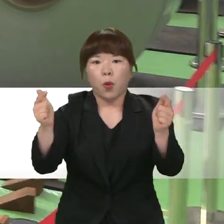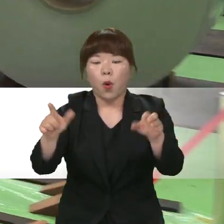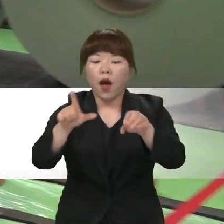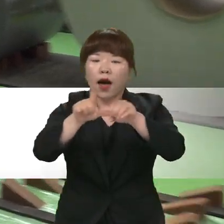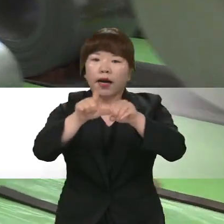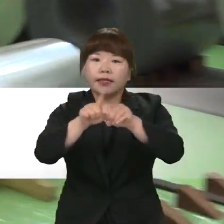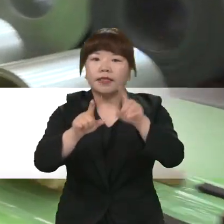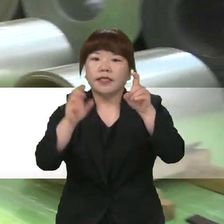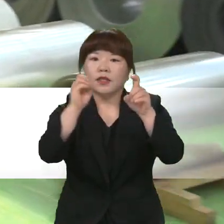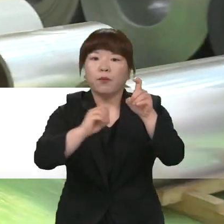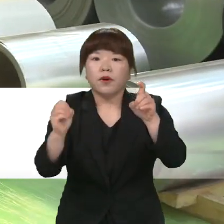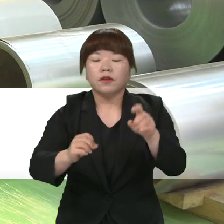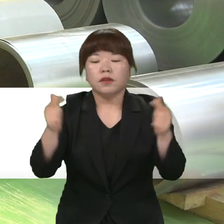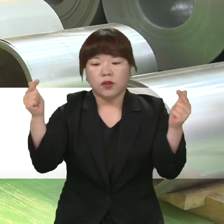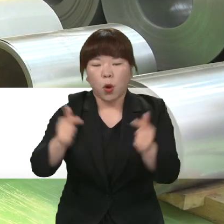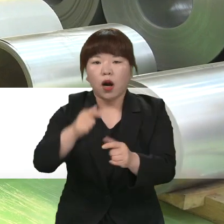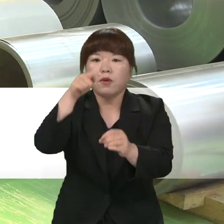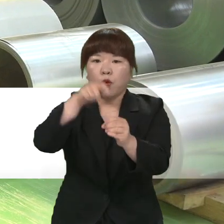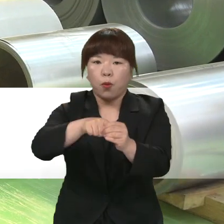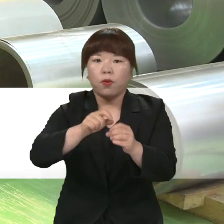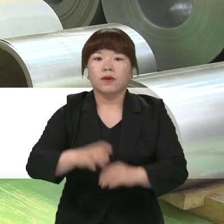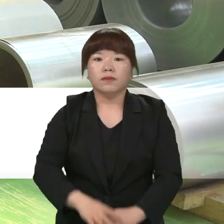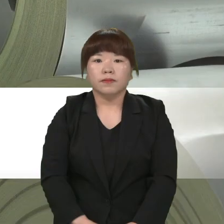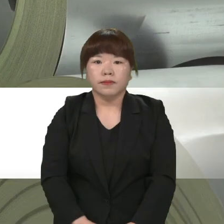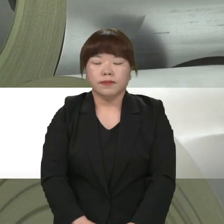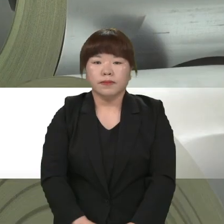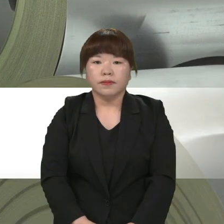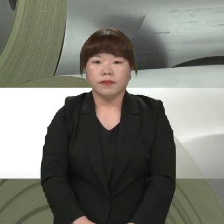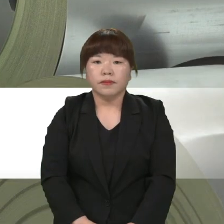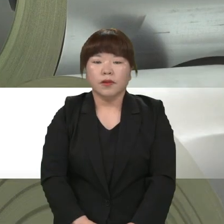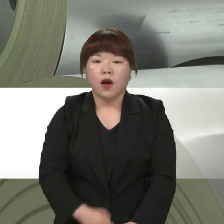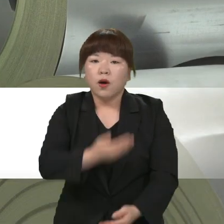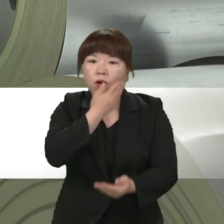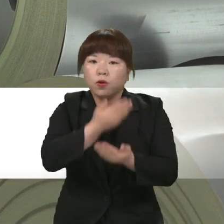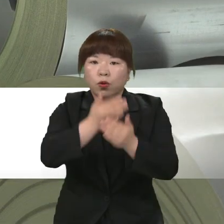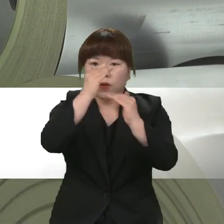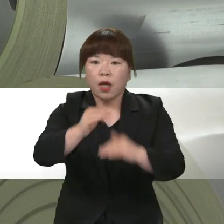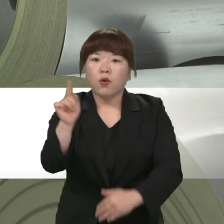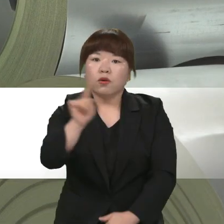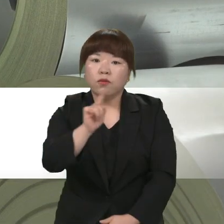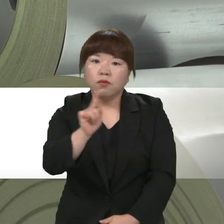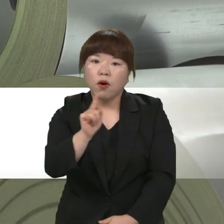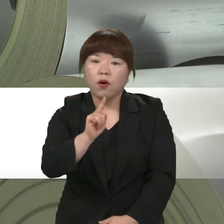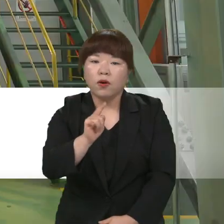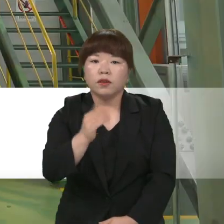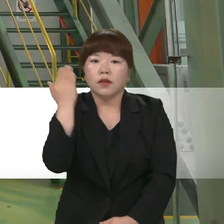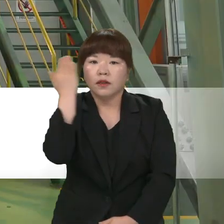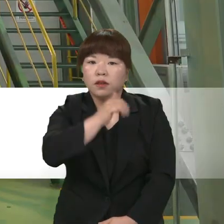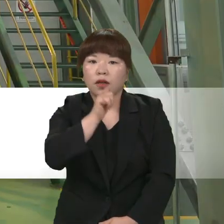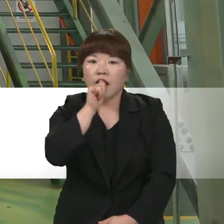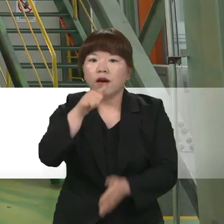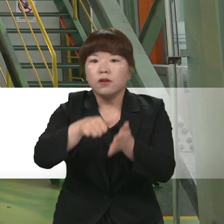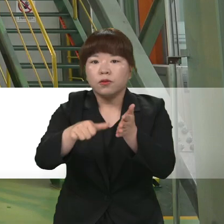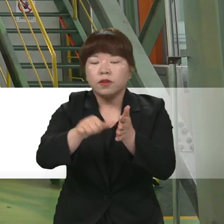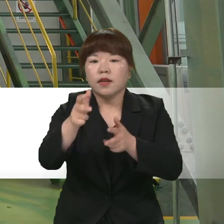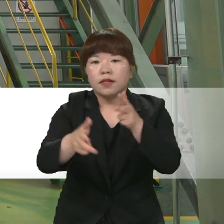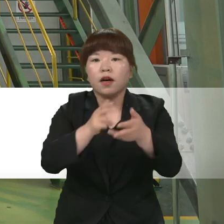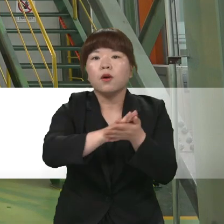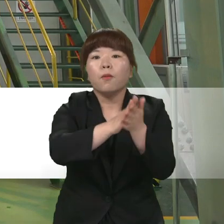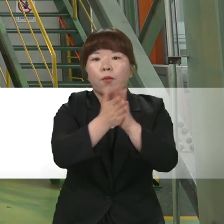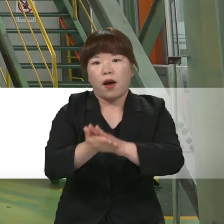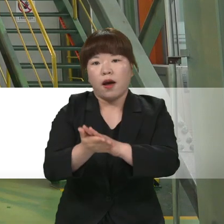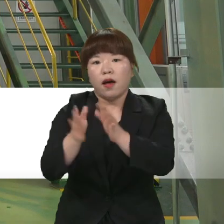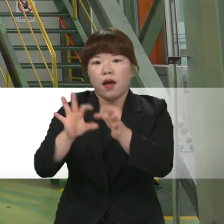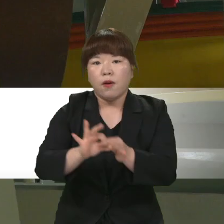온실가스 10% 저감을 목표로 합니다 사업의 주요 내용은 그린 철강 기반 청정 금속 소재 산업화 와